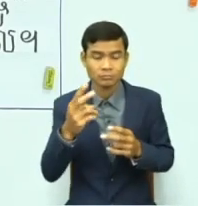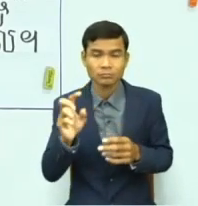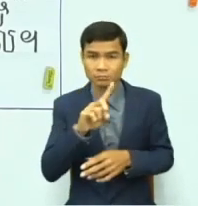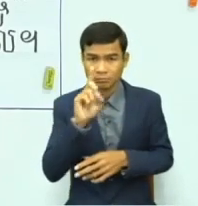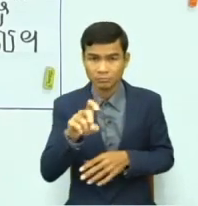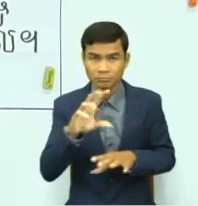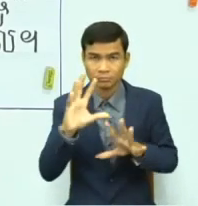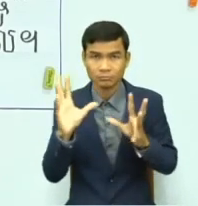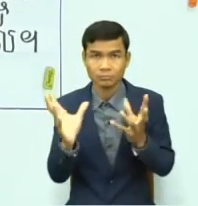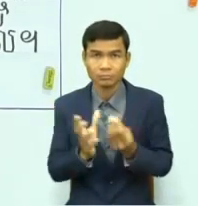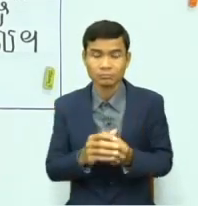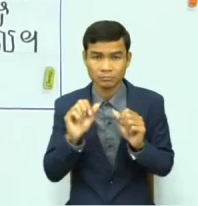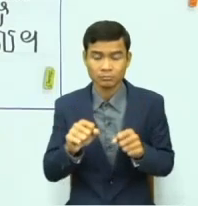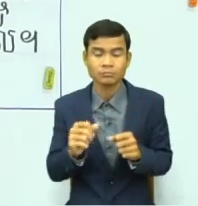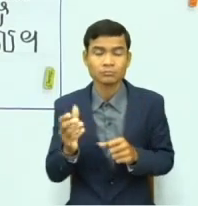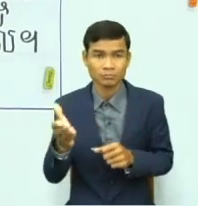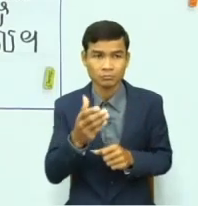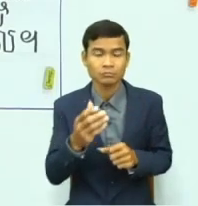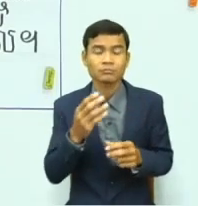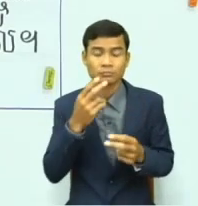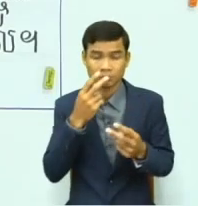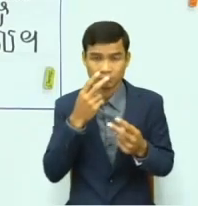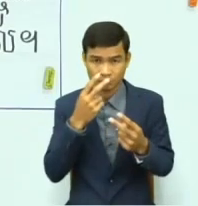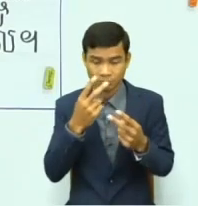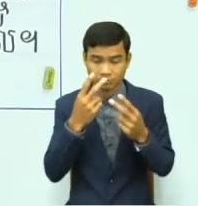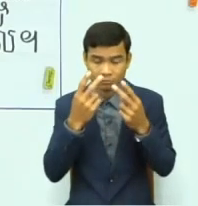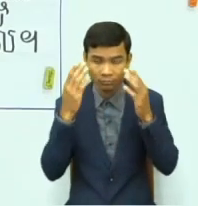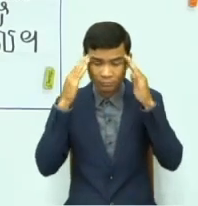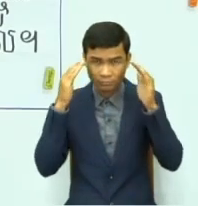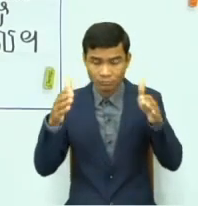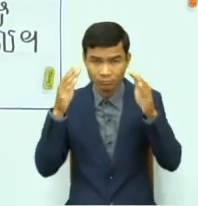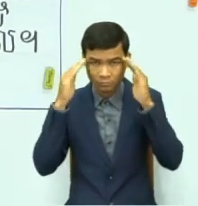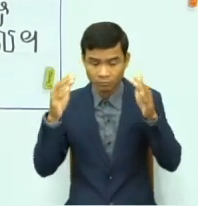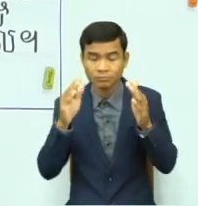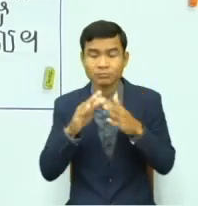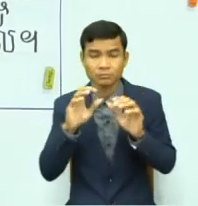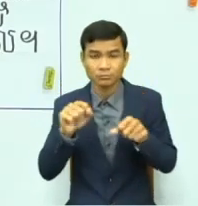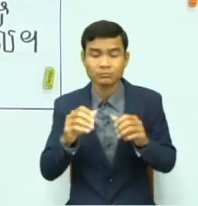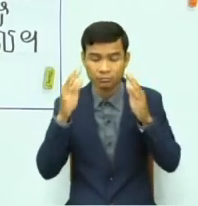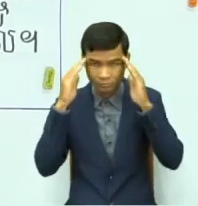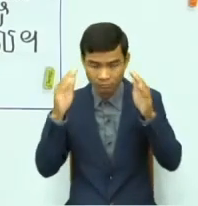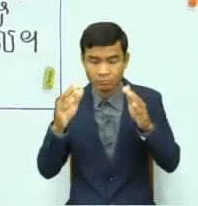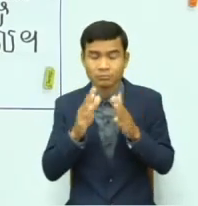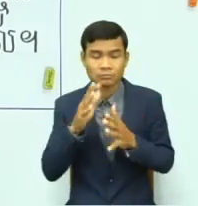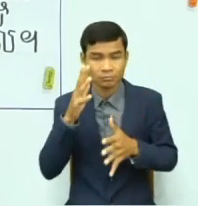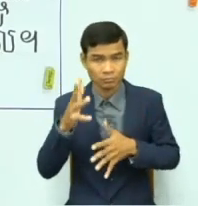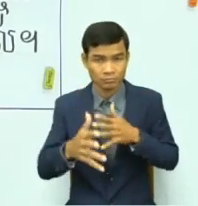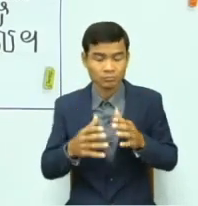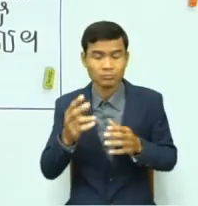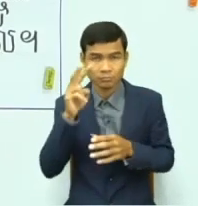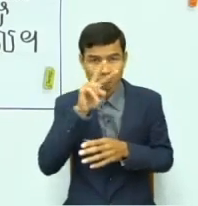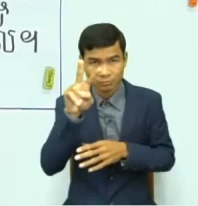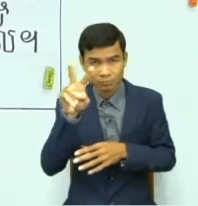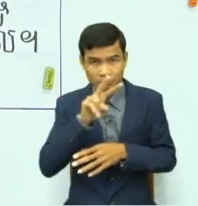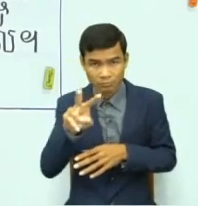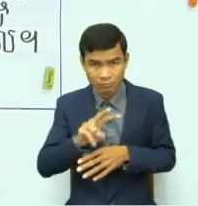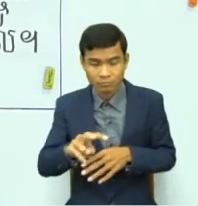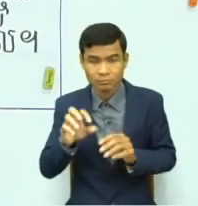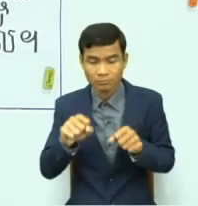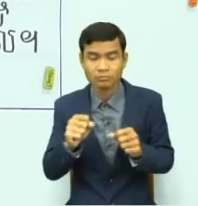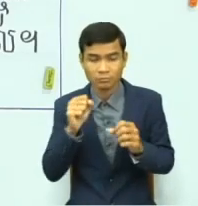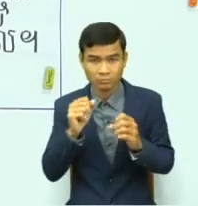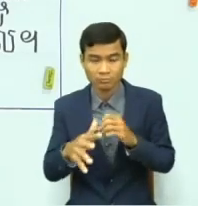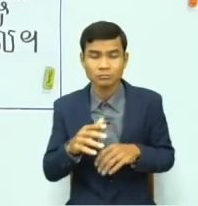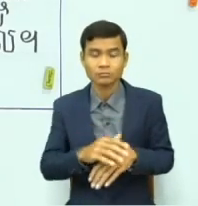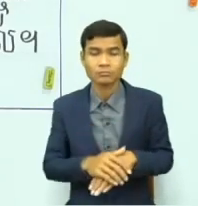con từng ắt nè chẳng con sắp ắt bật đa nè kêu ăn ní đáo yộc chặt từng tục đạ từng ắt nè con chả tả lấy nè kêu chặt